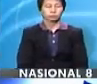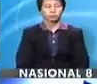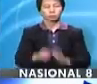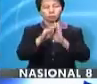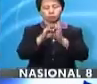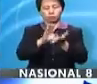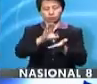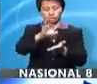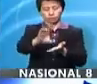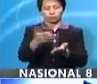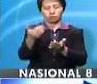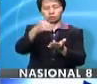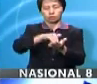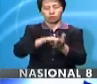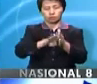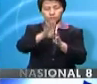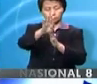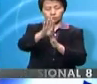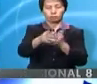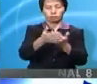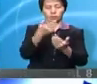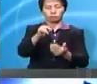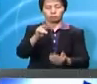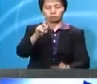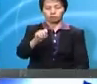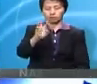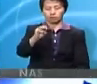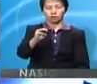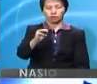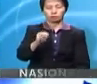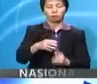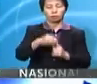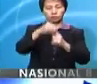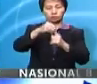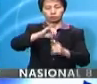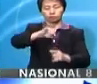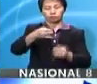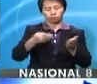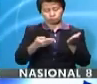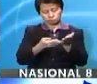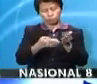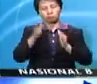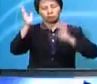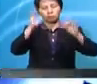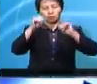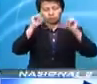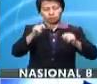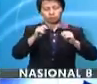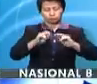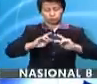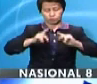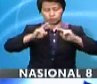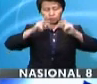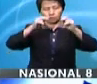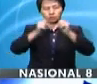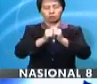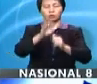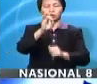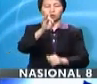Modal pelaburan semula pembangunan infrastruktur telekomunikasi khususnya jalur lebar di Malaysia perlu ditingkatkan